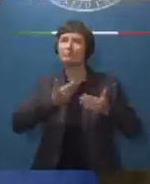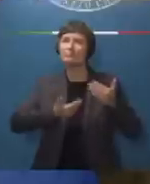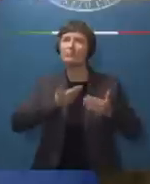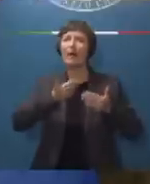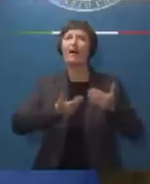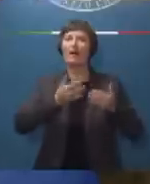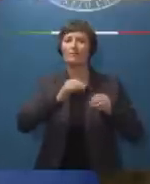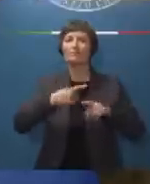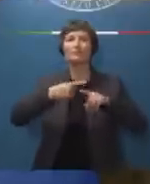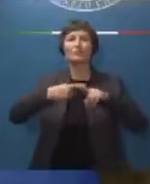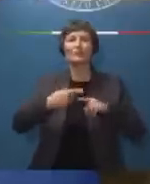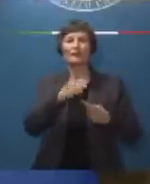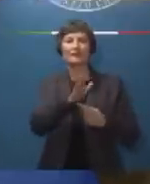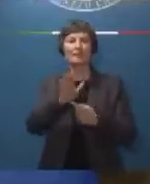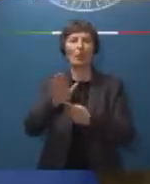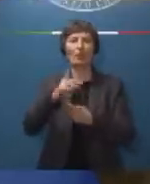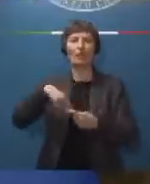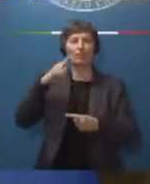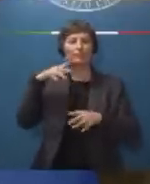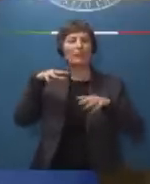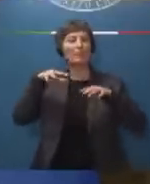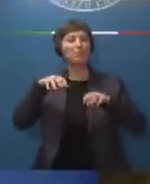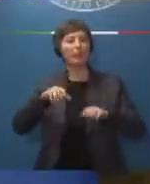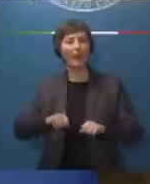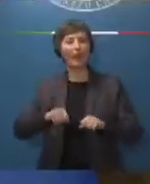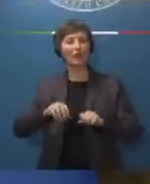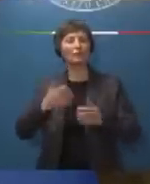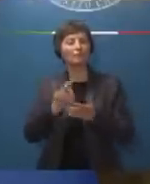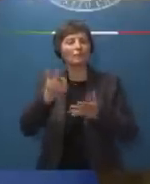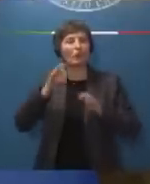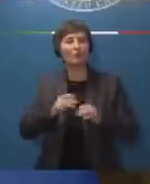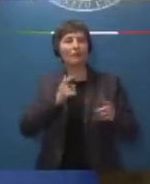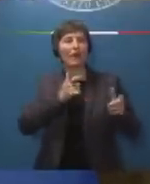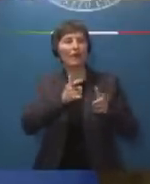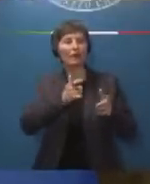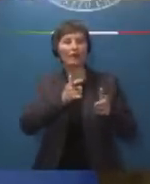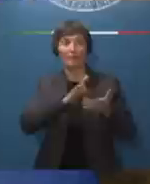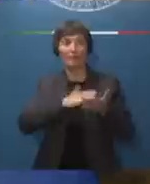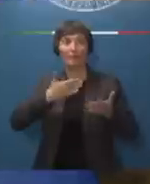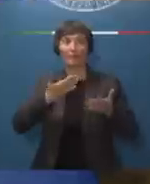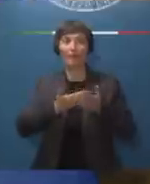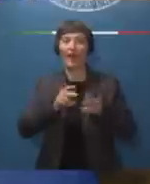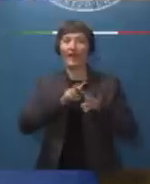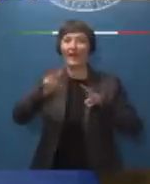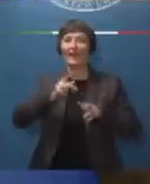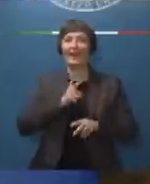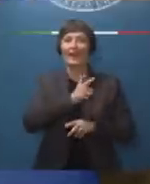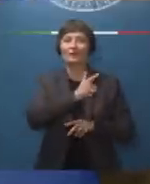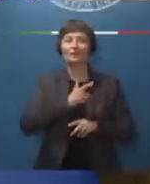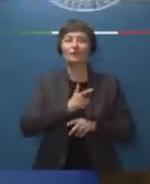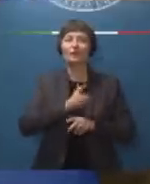l'impegno l'importanza che attribuiamo a un rapporto che è importante Sì Per le nostre Nazioni ma è importante per la comunità